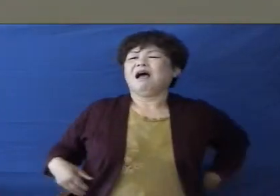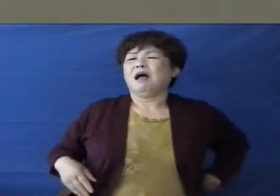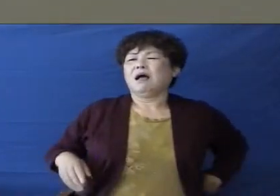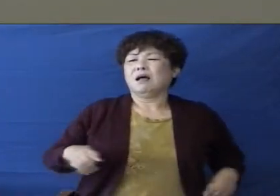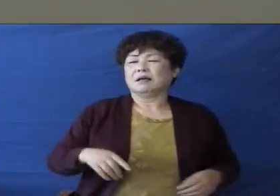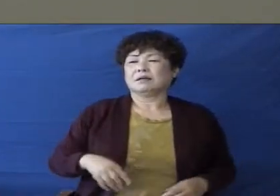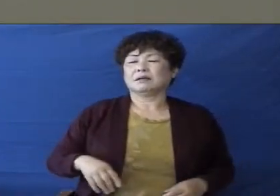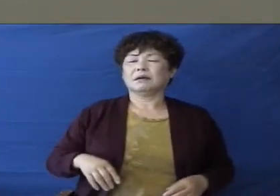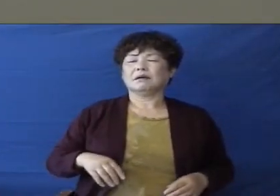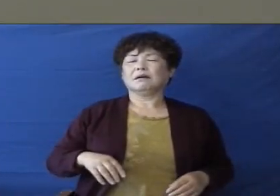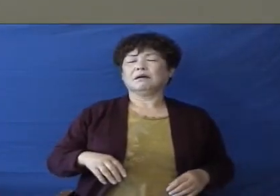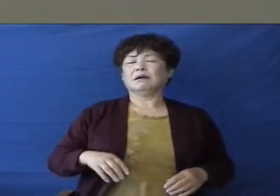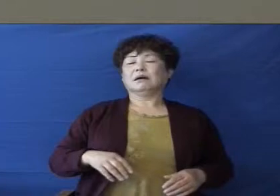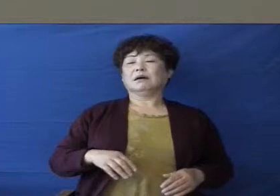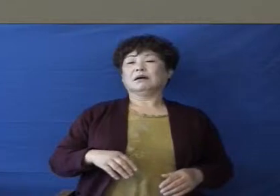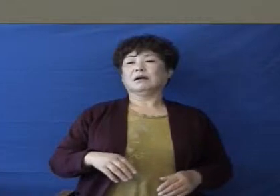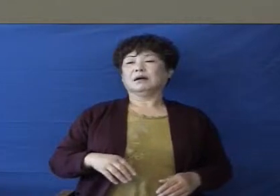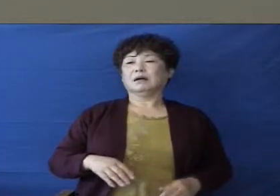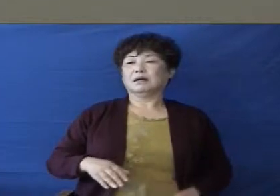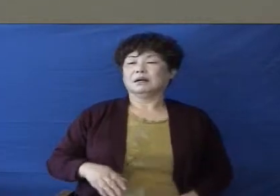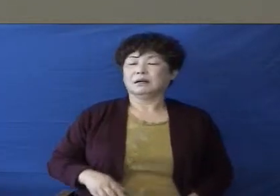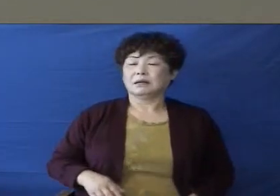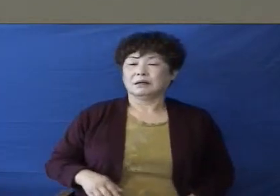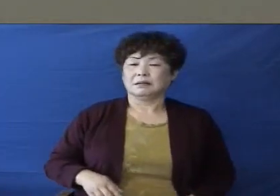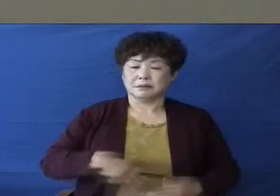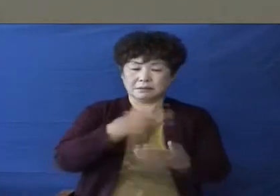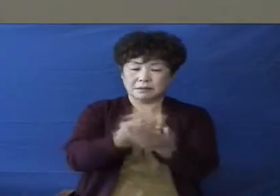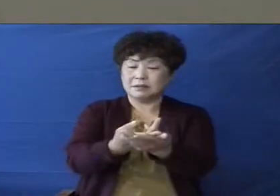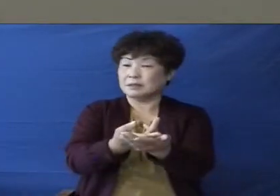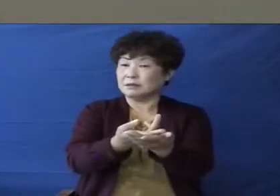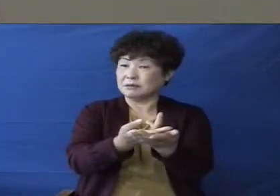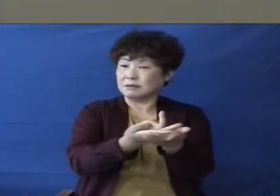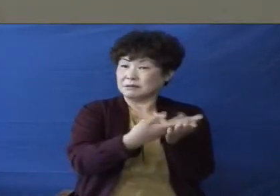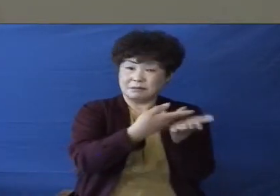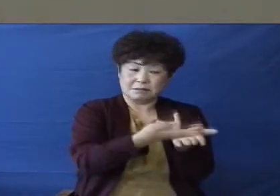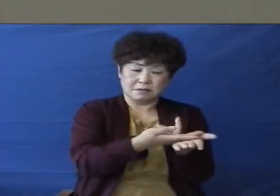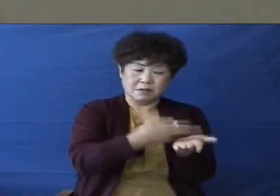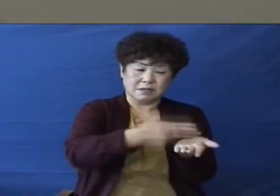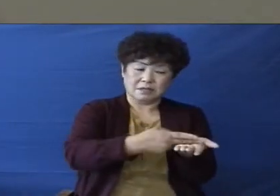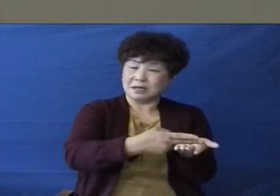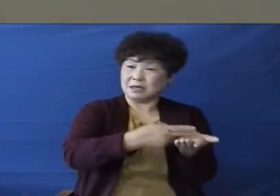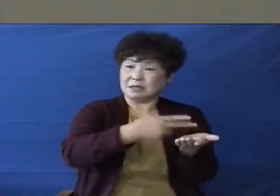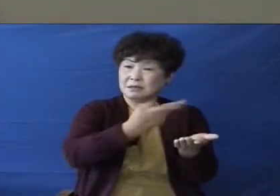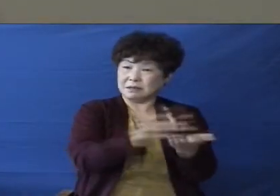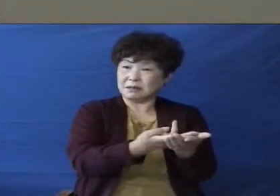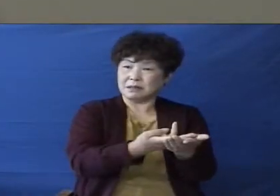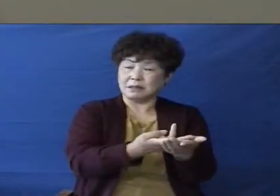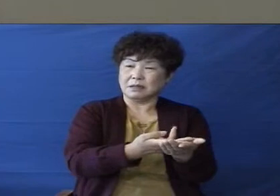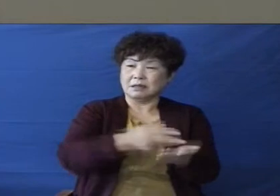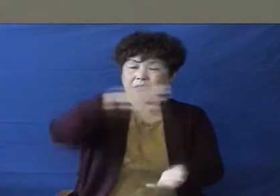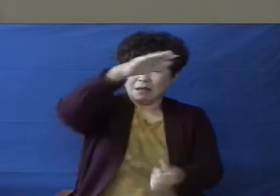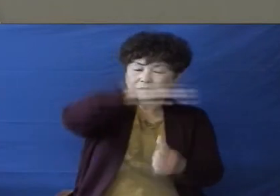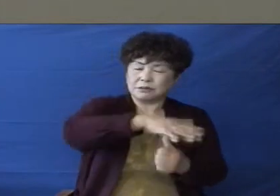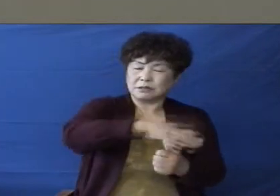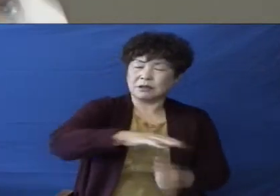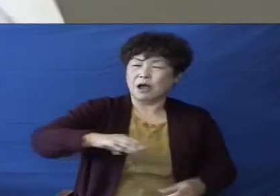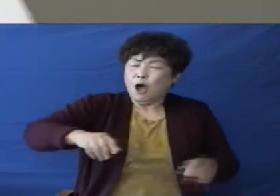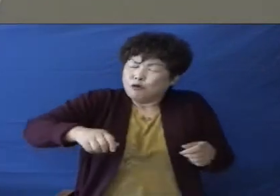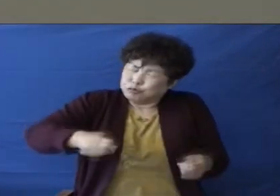됐어요 해놓고서 안수를 하시는데 아머 우두둑 우두둑 뭐 앞에서